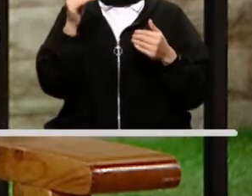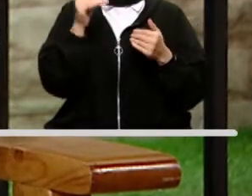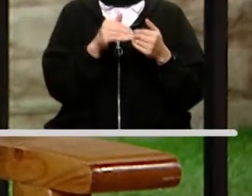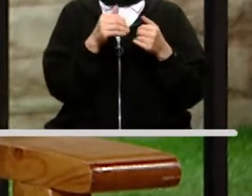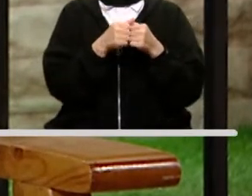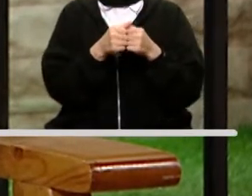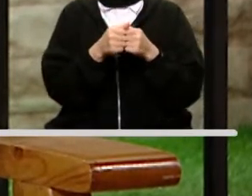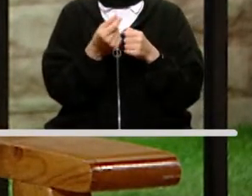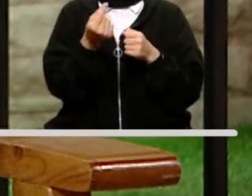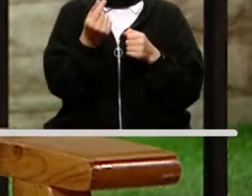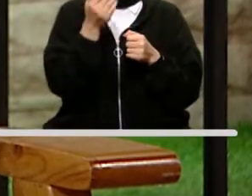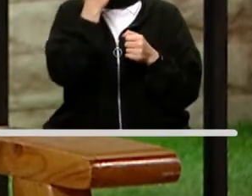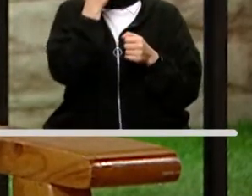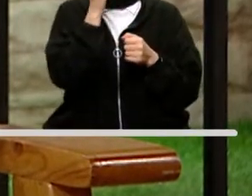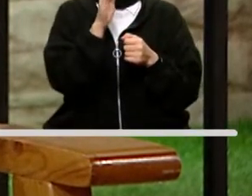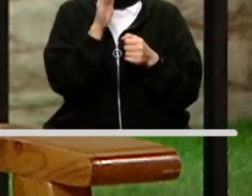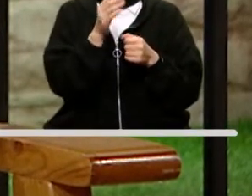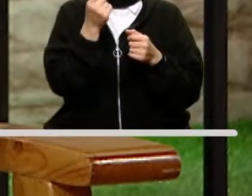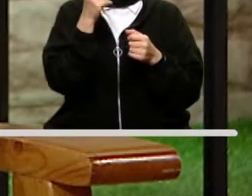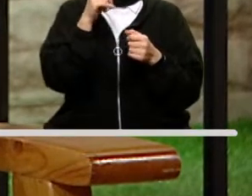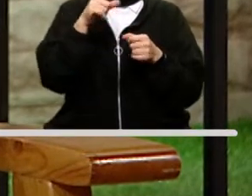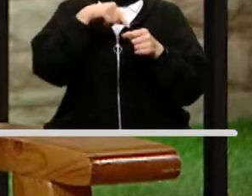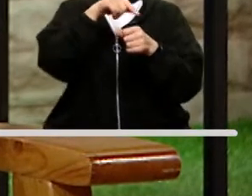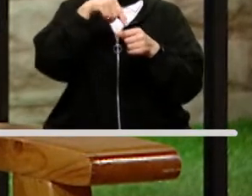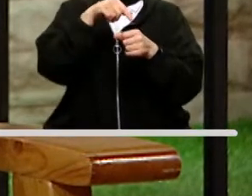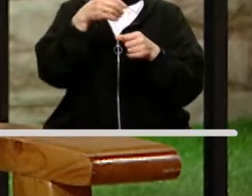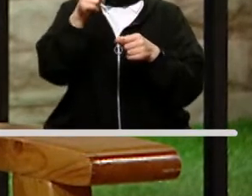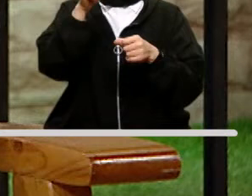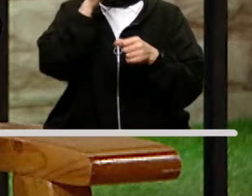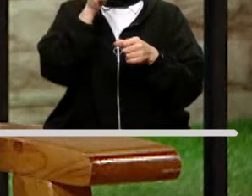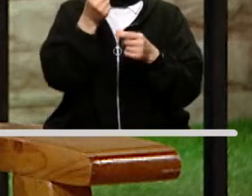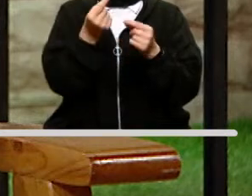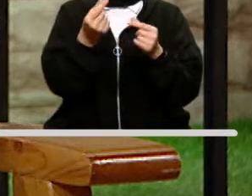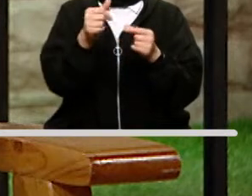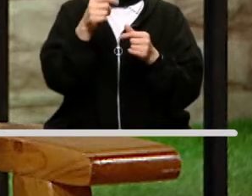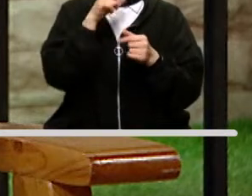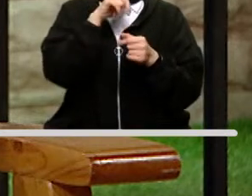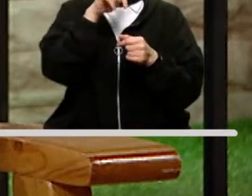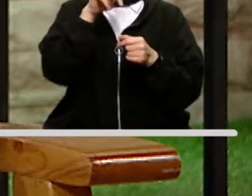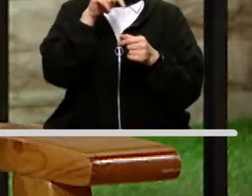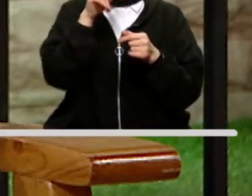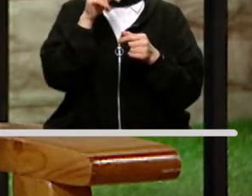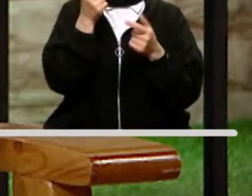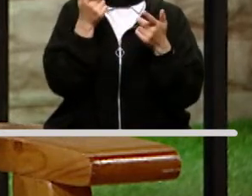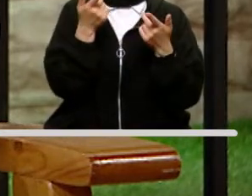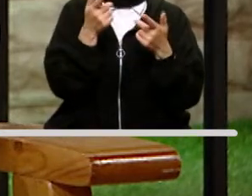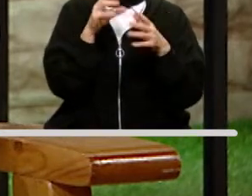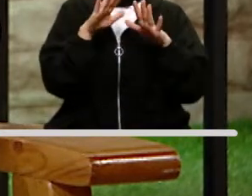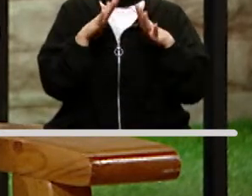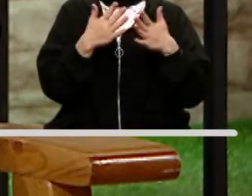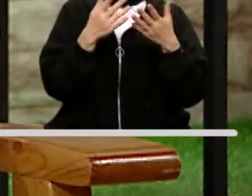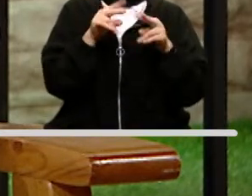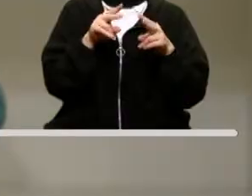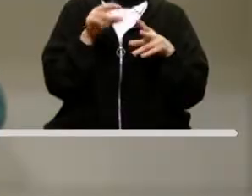kadar güzel. Geldim, biraz bekledim. Çayınızı içtim. Biraz sesim kısıktı. Belki biraz belli oluyordur. Sağ olsunlar. Biraz hoş sohbetti.